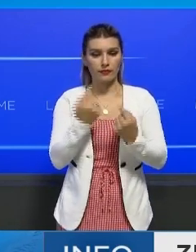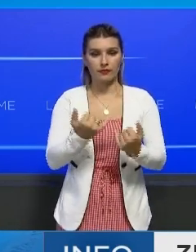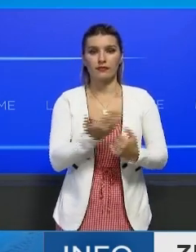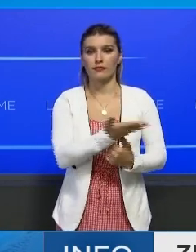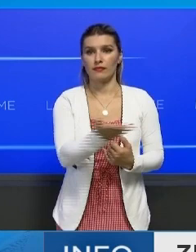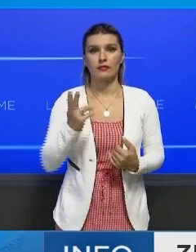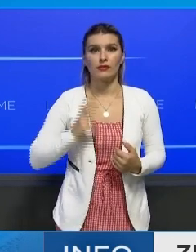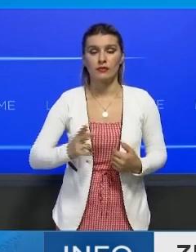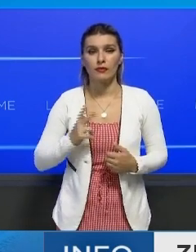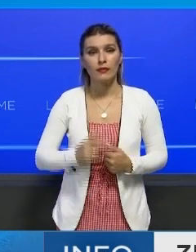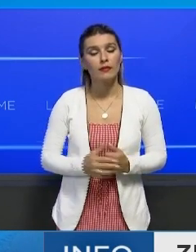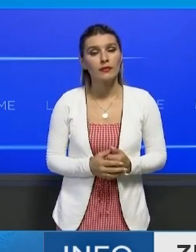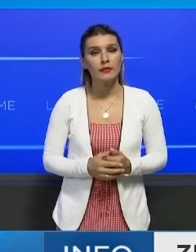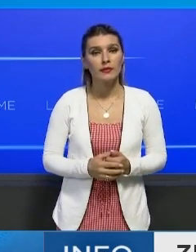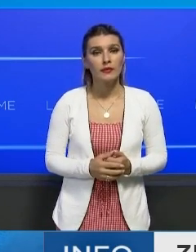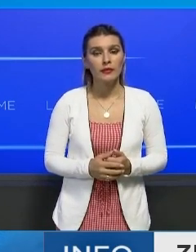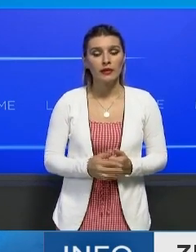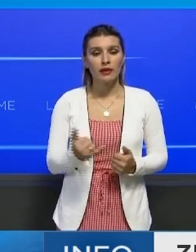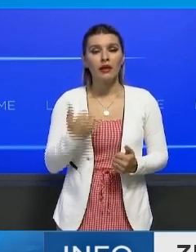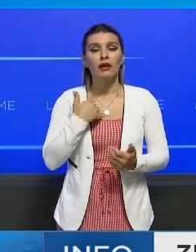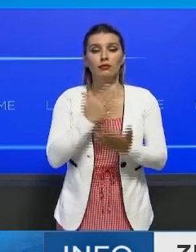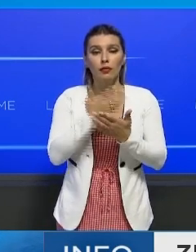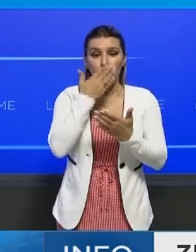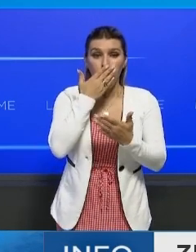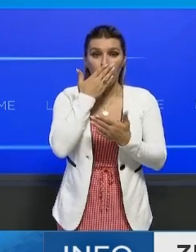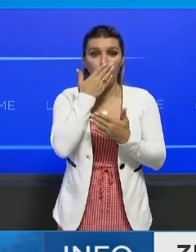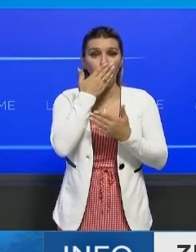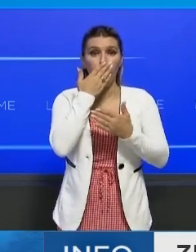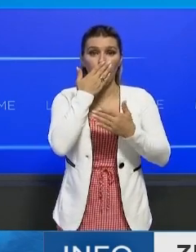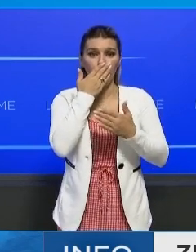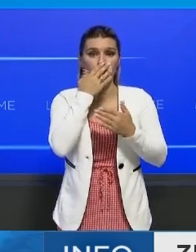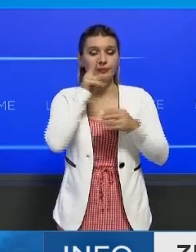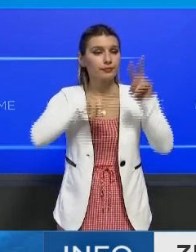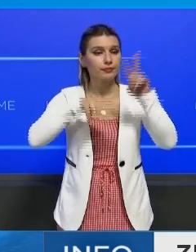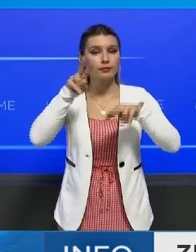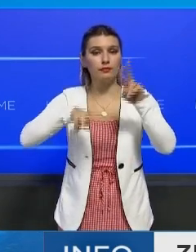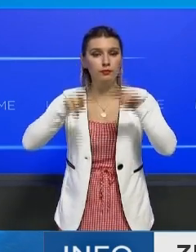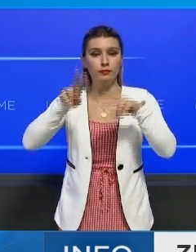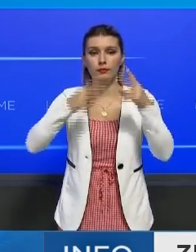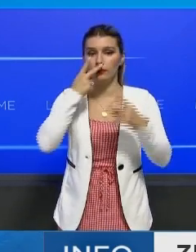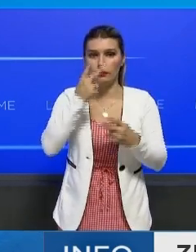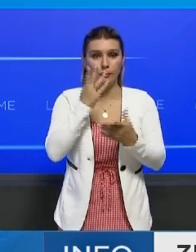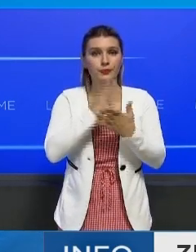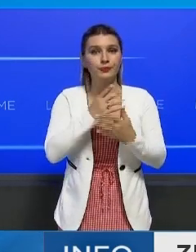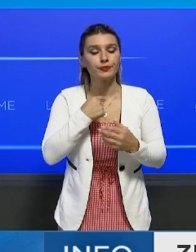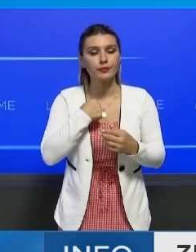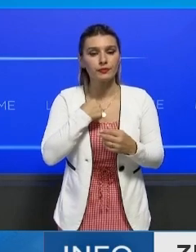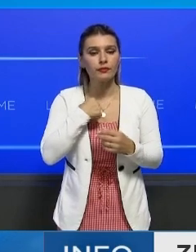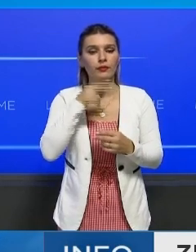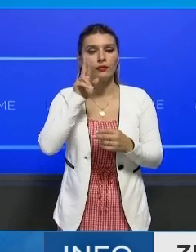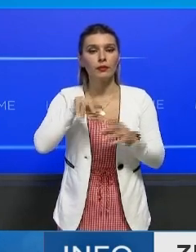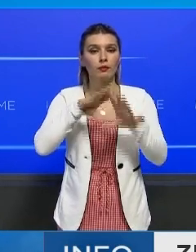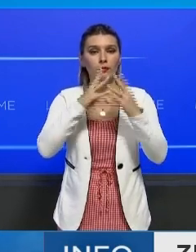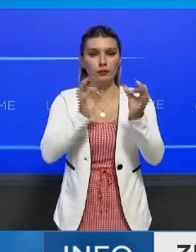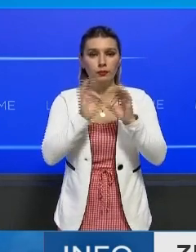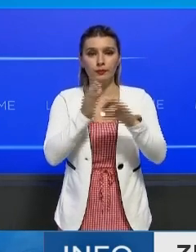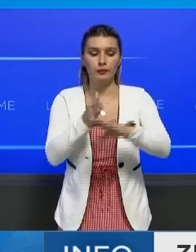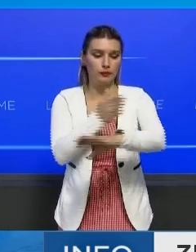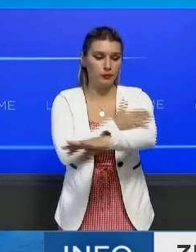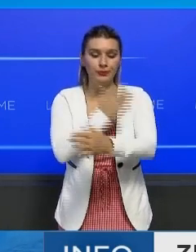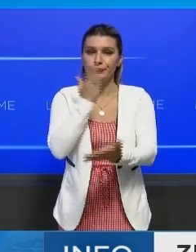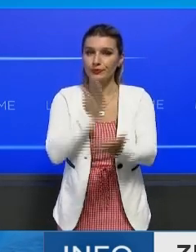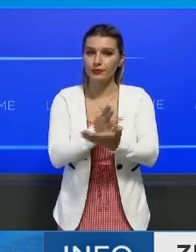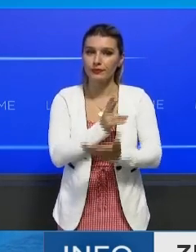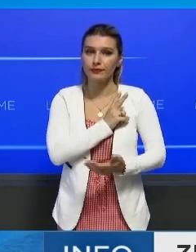posaçërisht? Ne në bazë të vlerësimeve mendojmë që ky proces do të shkojë drejt. I kemi bërë të gjitha pregatitjet e